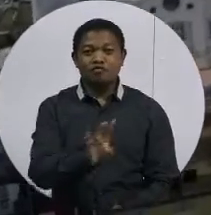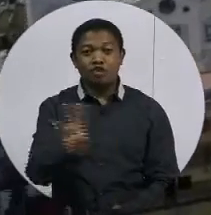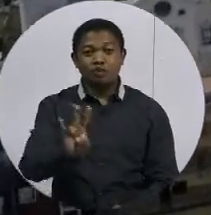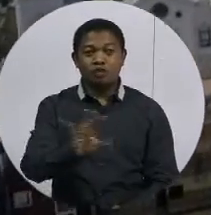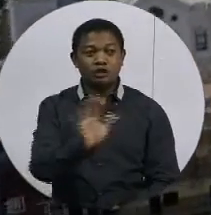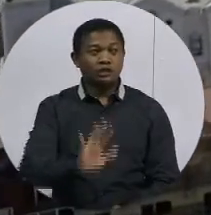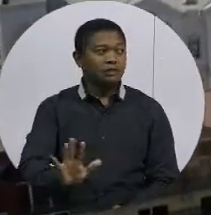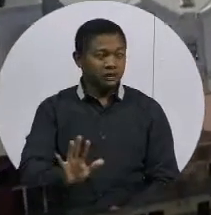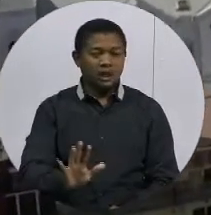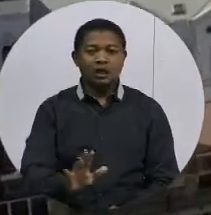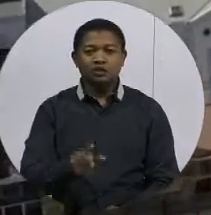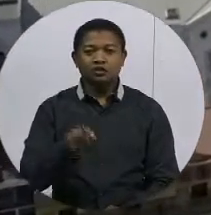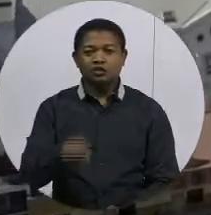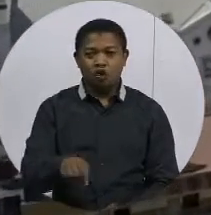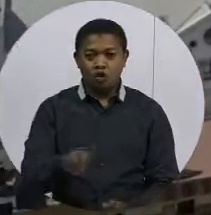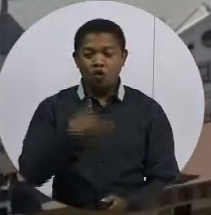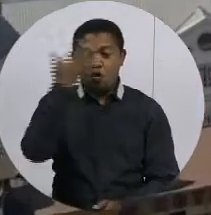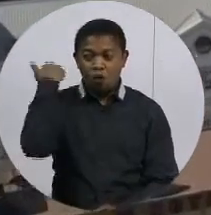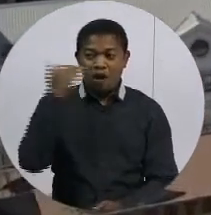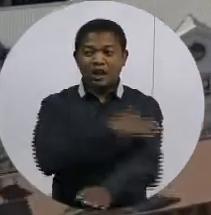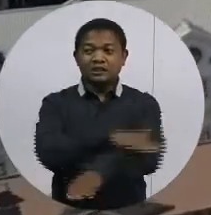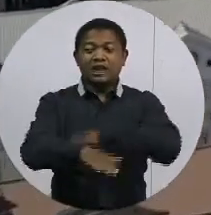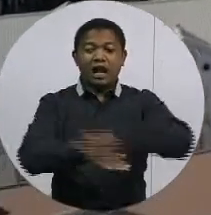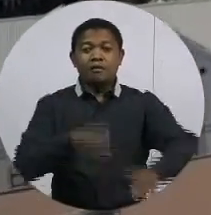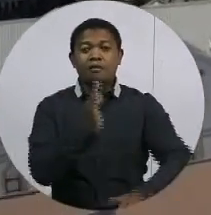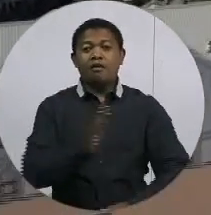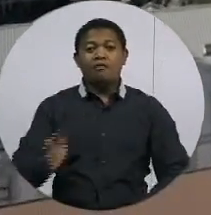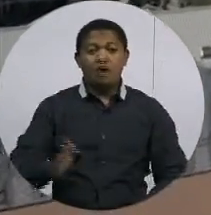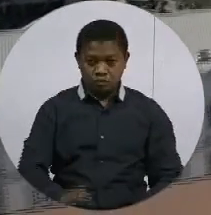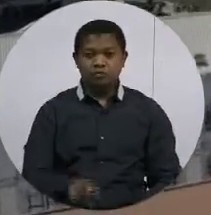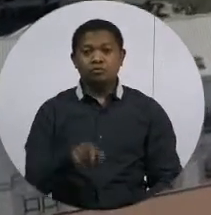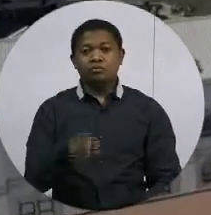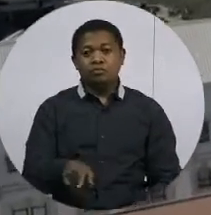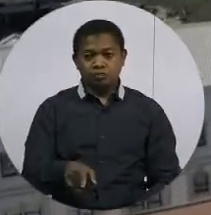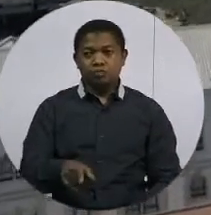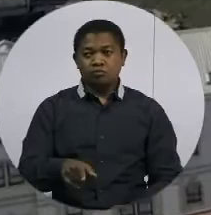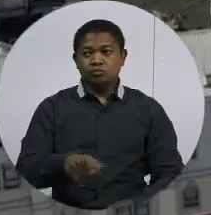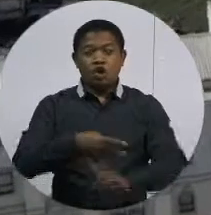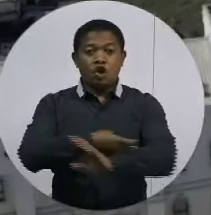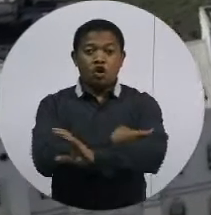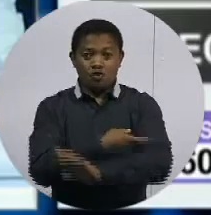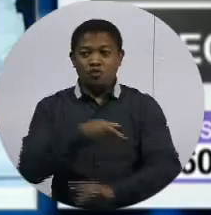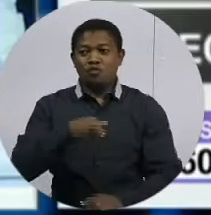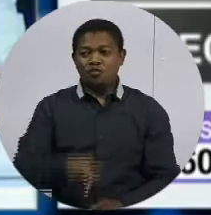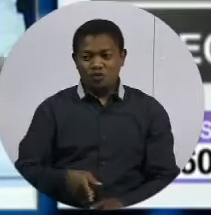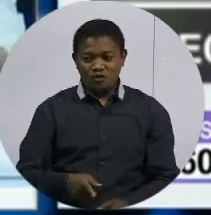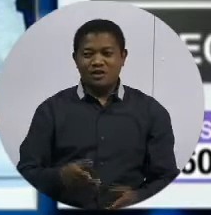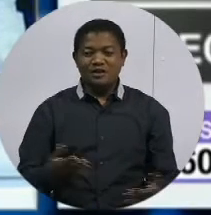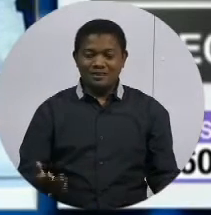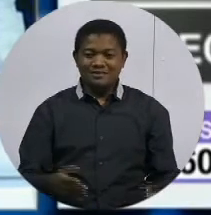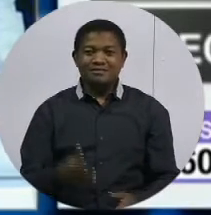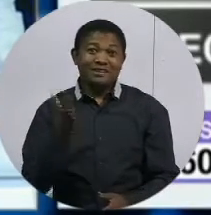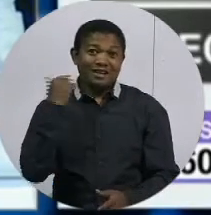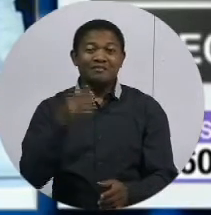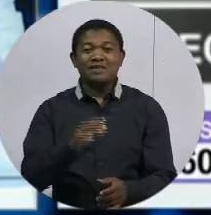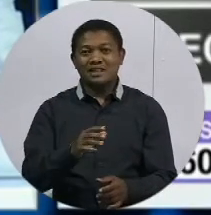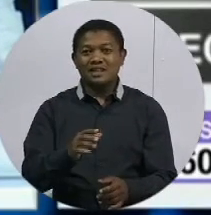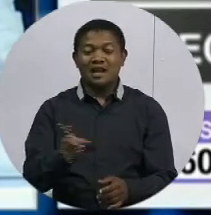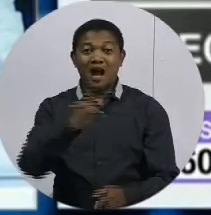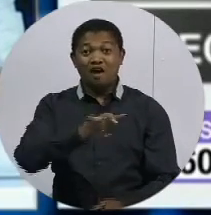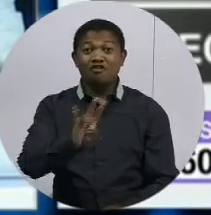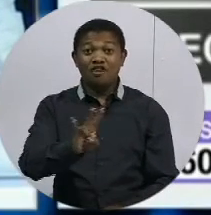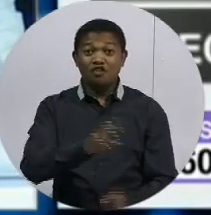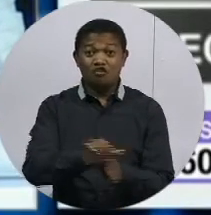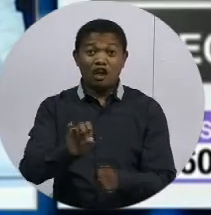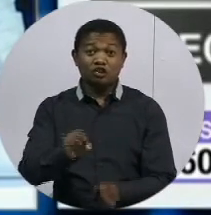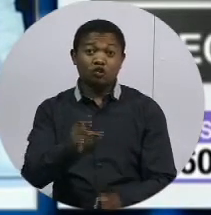olona sitrana nitondra ny tsimokaretana COVID-19 ny 7 Julay 2020. Isa azo lazaina fa